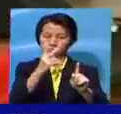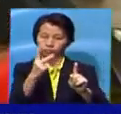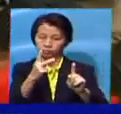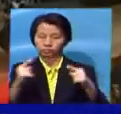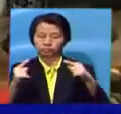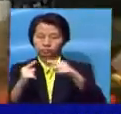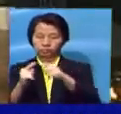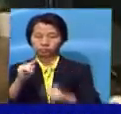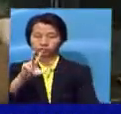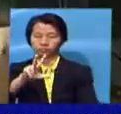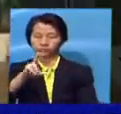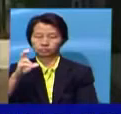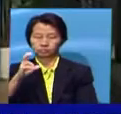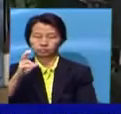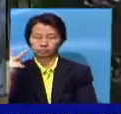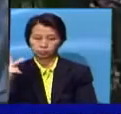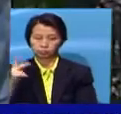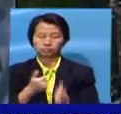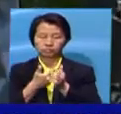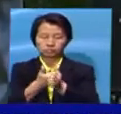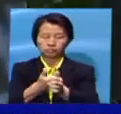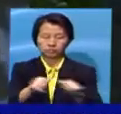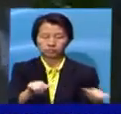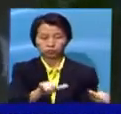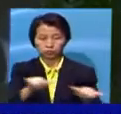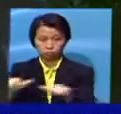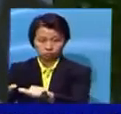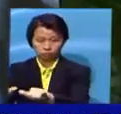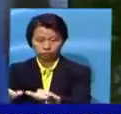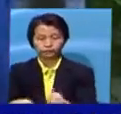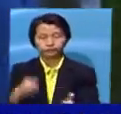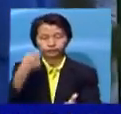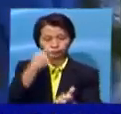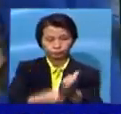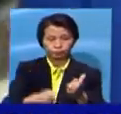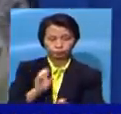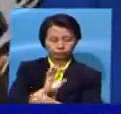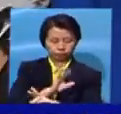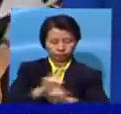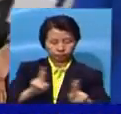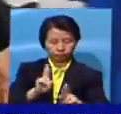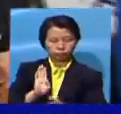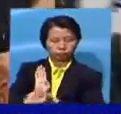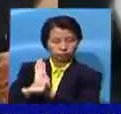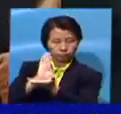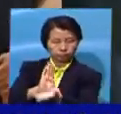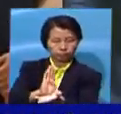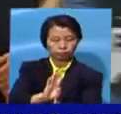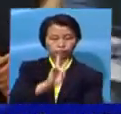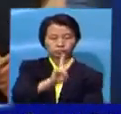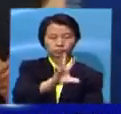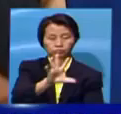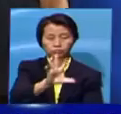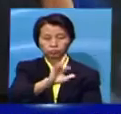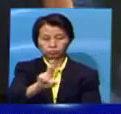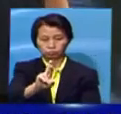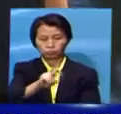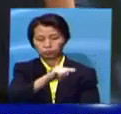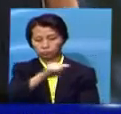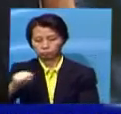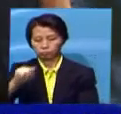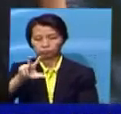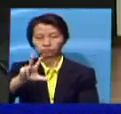hingga r300,000 mengikut keluasan nilai subsidi yang disediakan kerajaan antara rm25,000